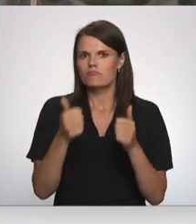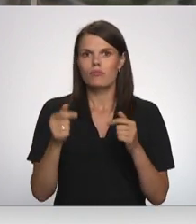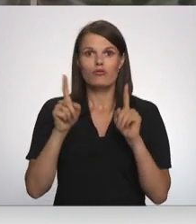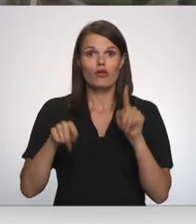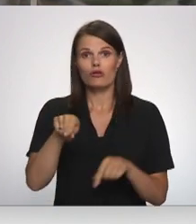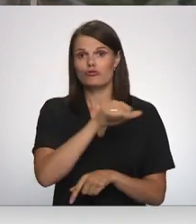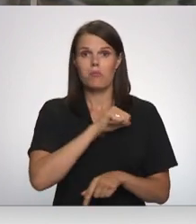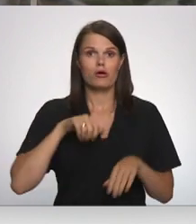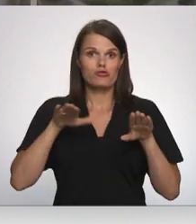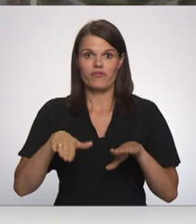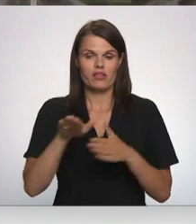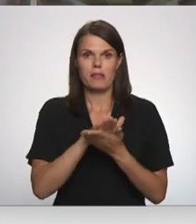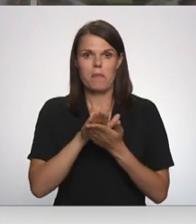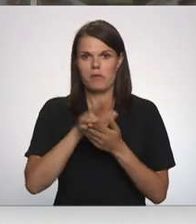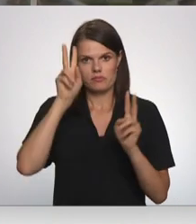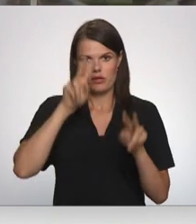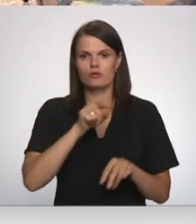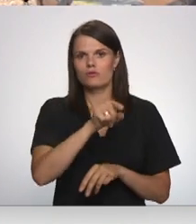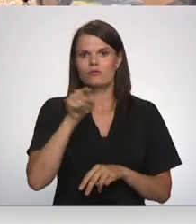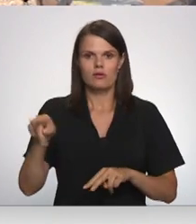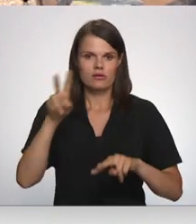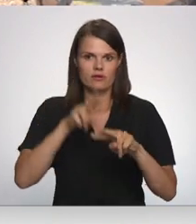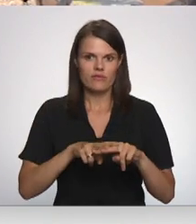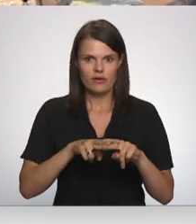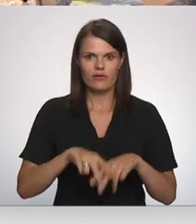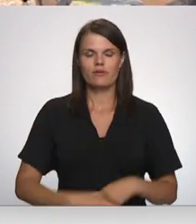nav ikdienas steigā pat pamanāmi.